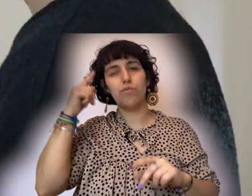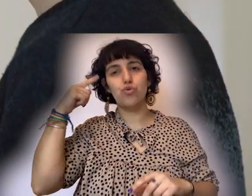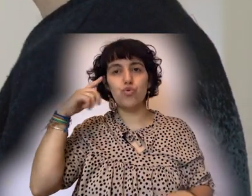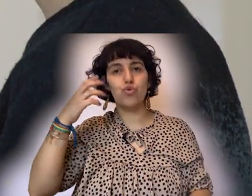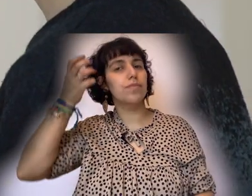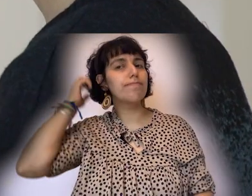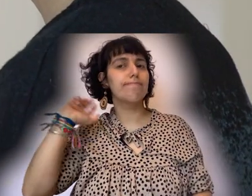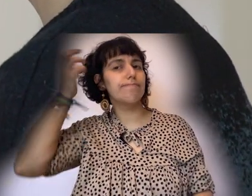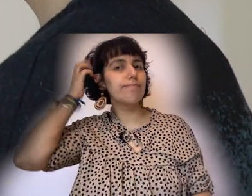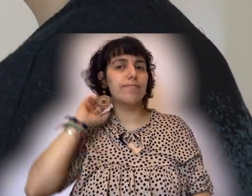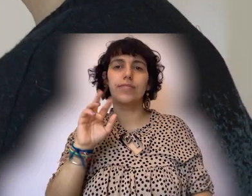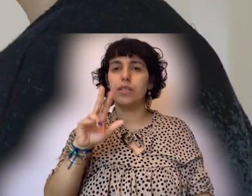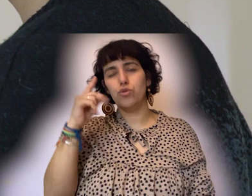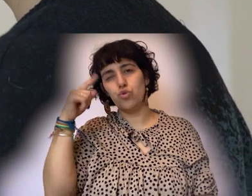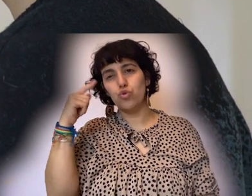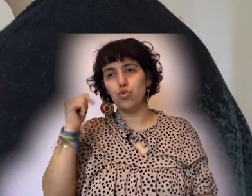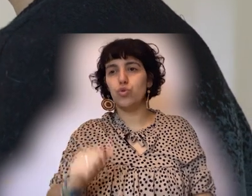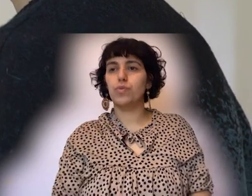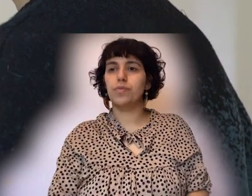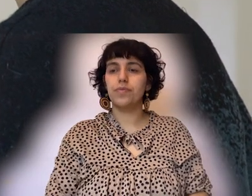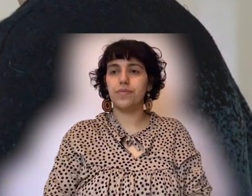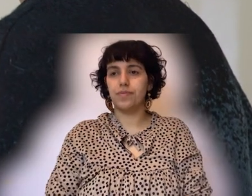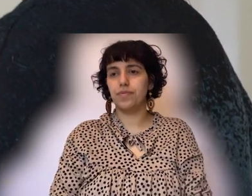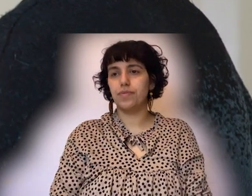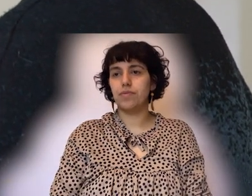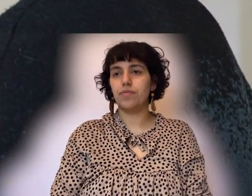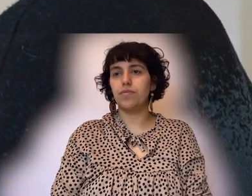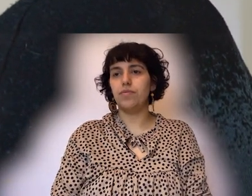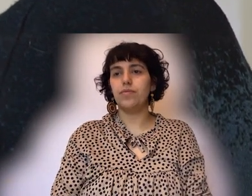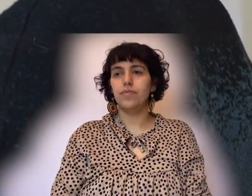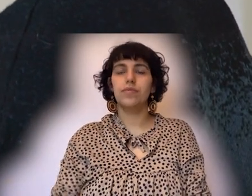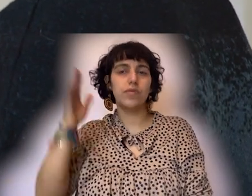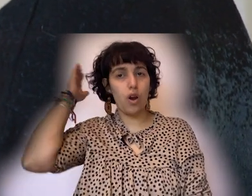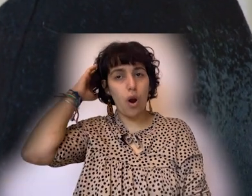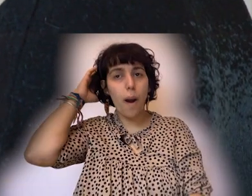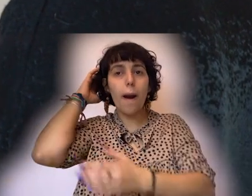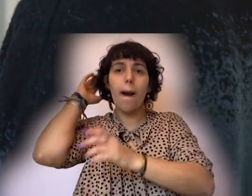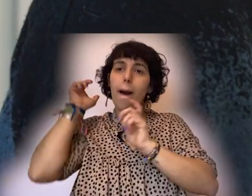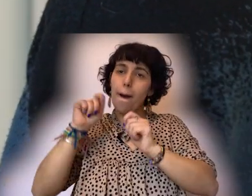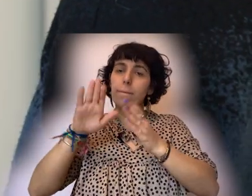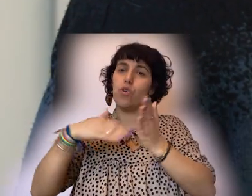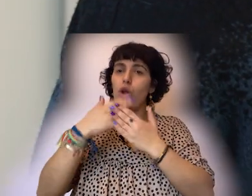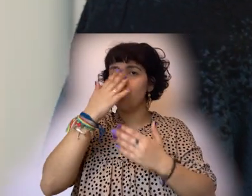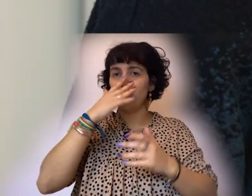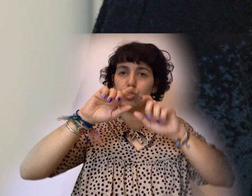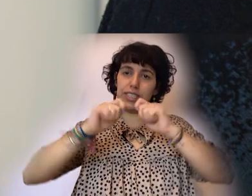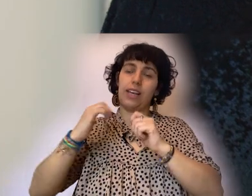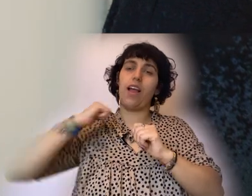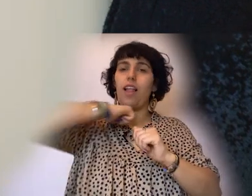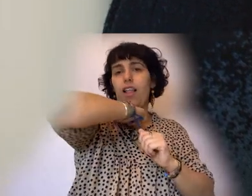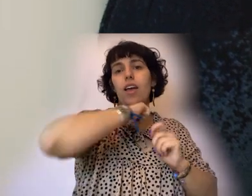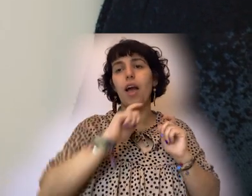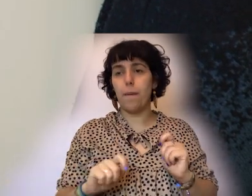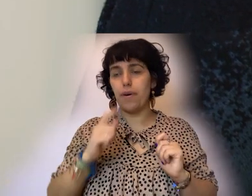semt ihtimalle zaten buna denk geleceği için burnunu kıracak ve bunu kırılan kişi orada Sizi tekrardan ikinci bir hamle yapmakta